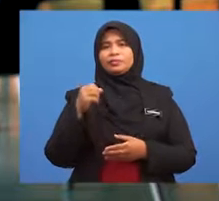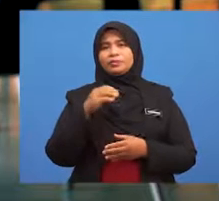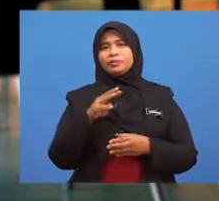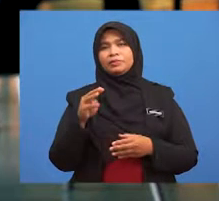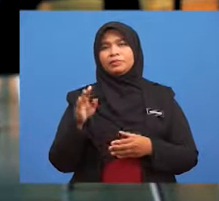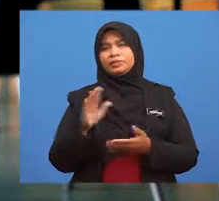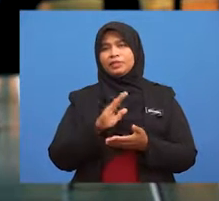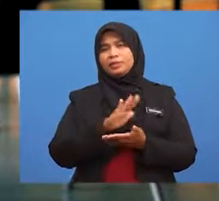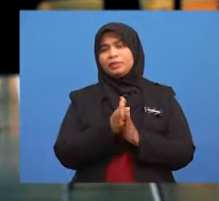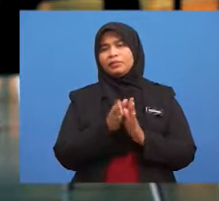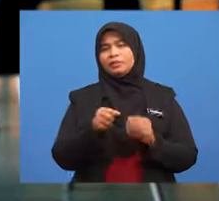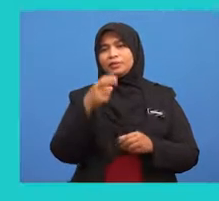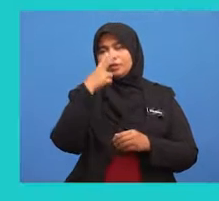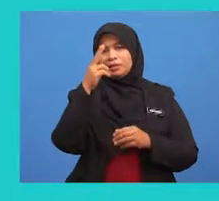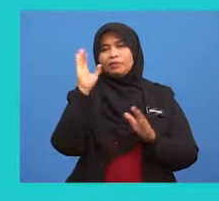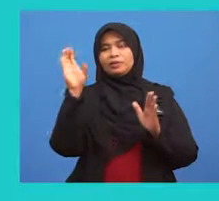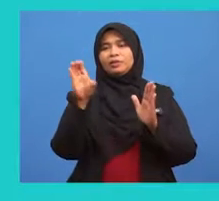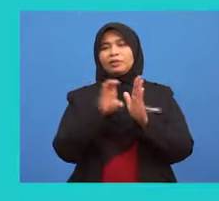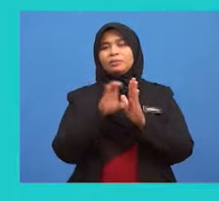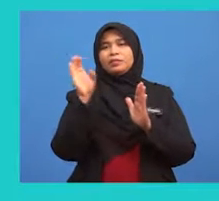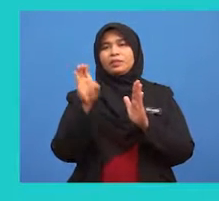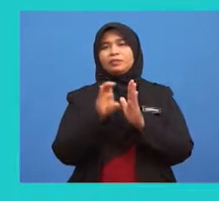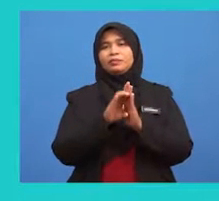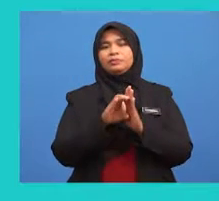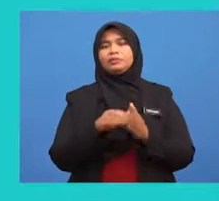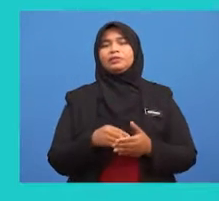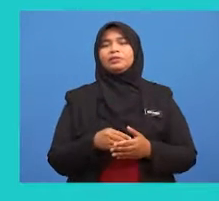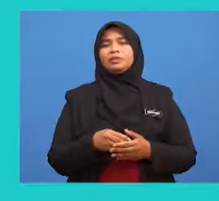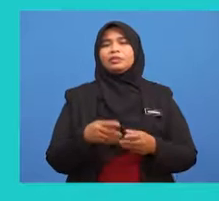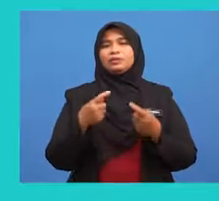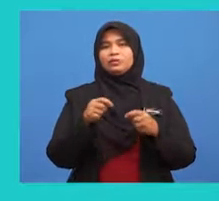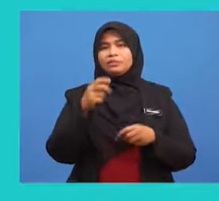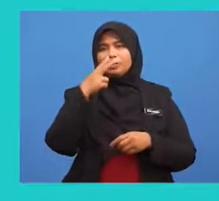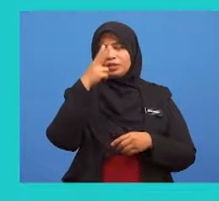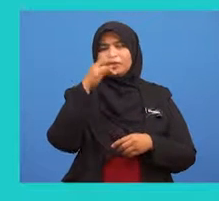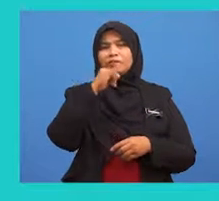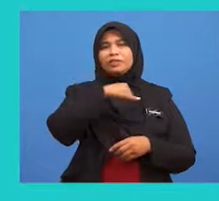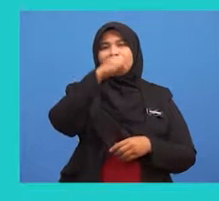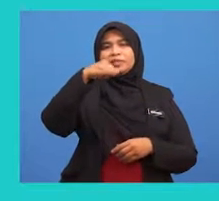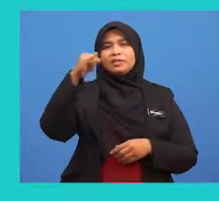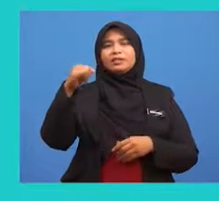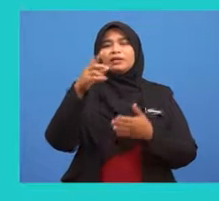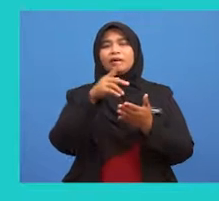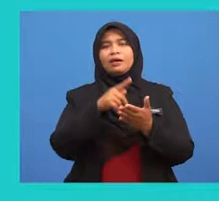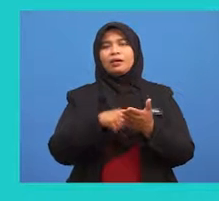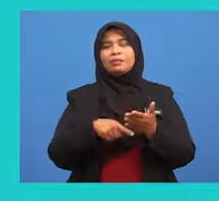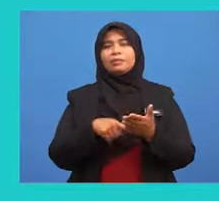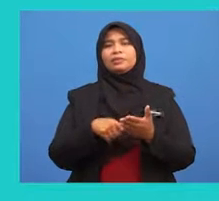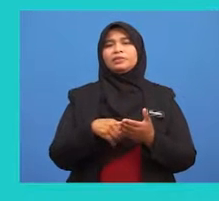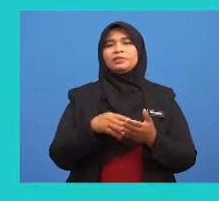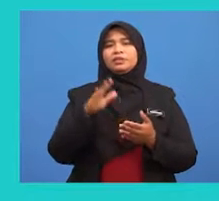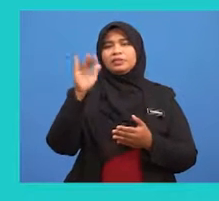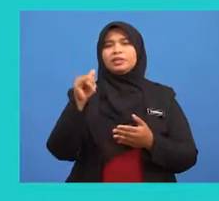dengan gambar-gambar berikut. Cuba nyatakan industri apakah yang terlibat